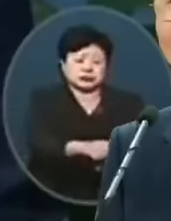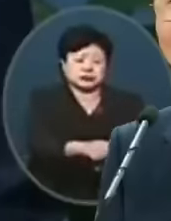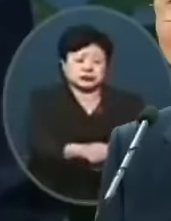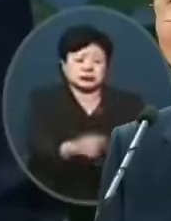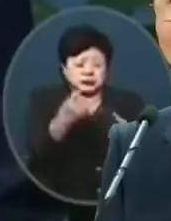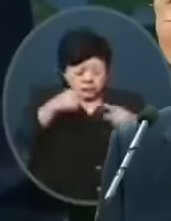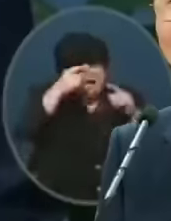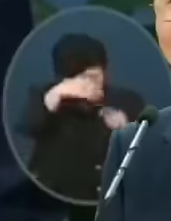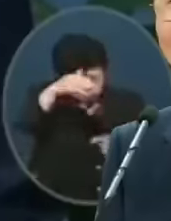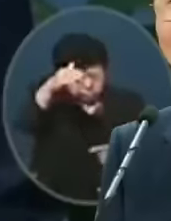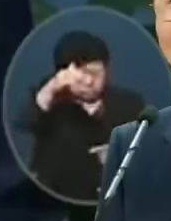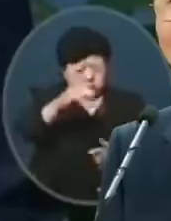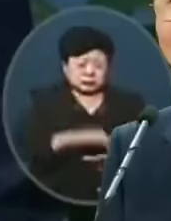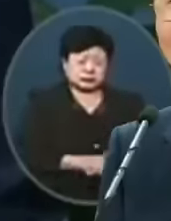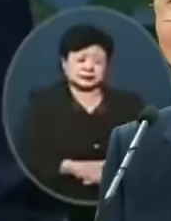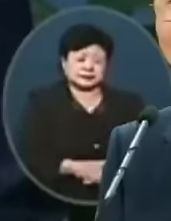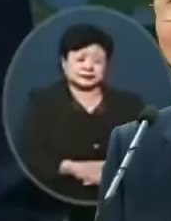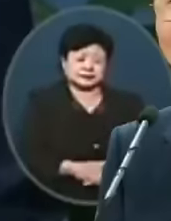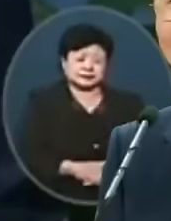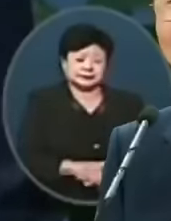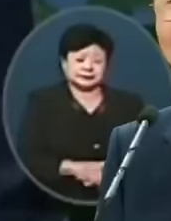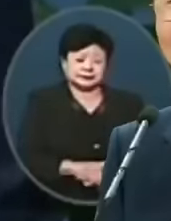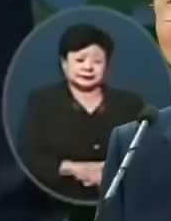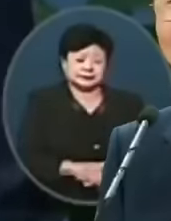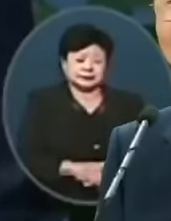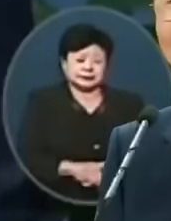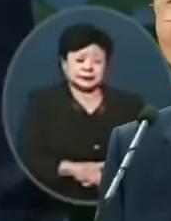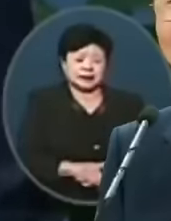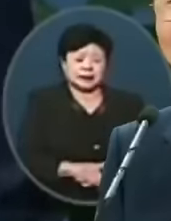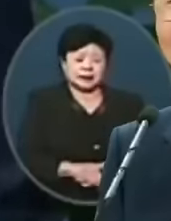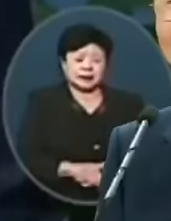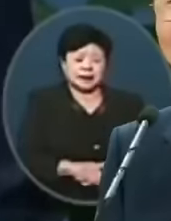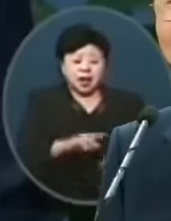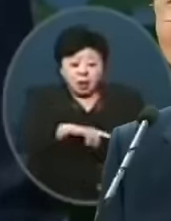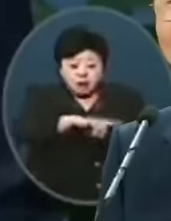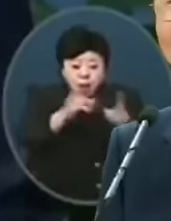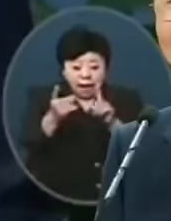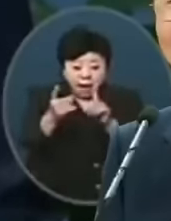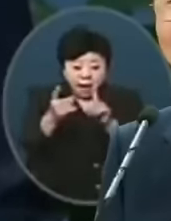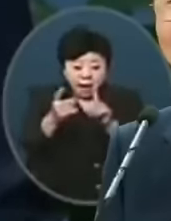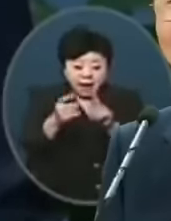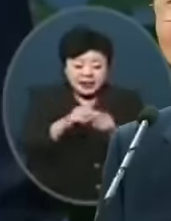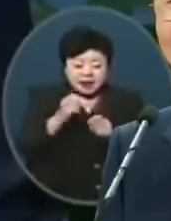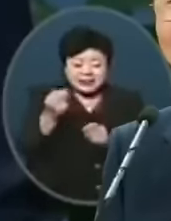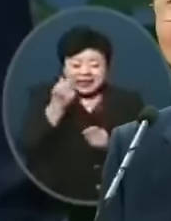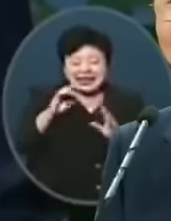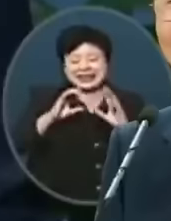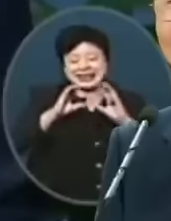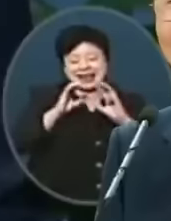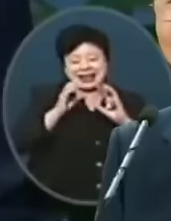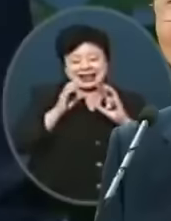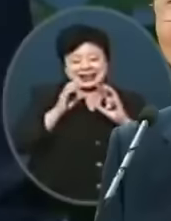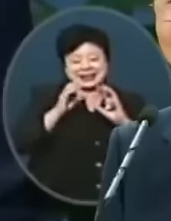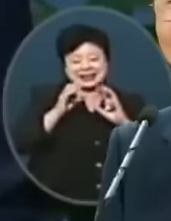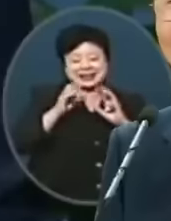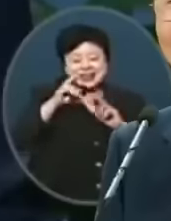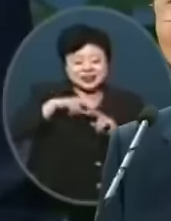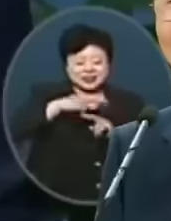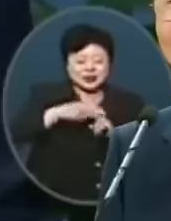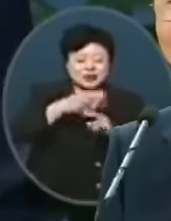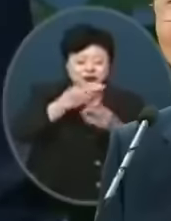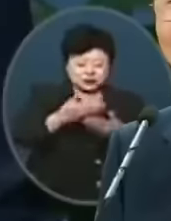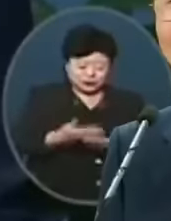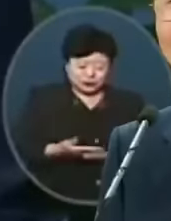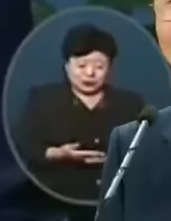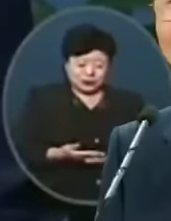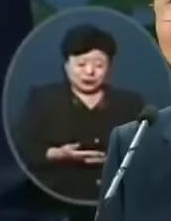음부에 내려가서 그를 패하고 부활해서 영생 천국을 우리에게